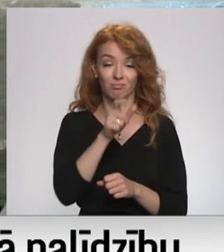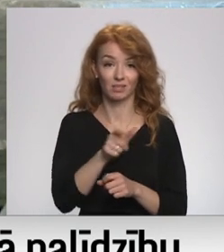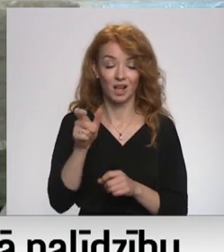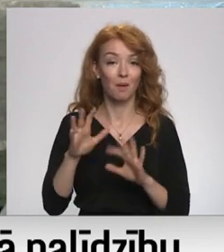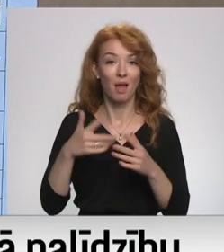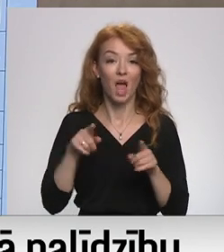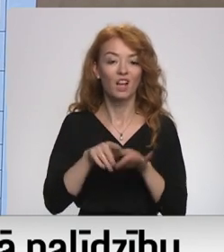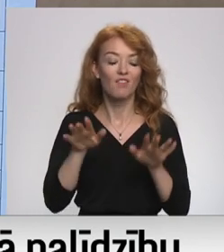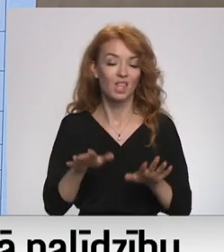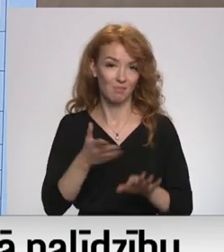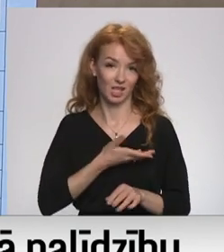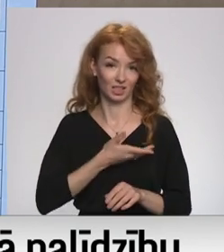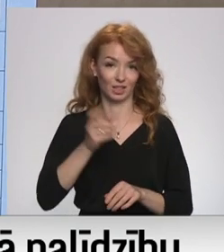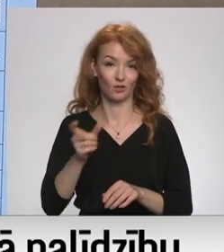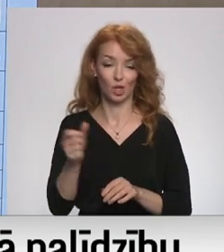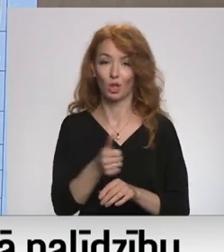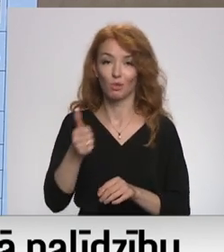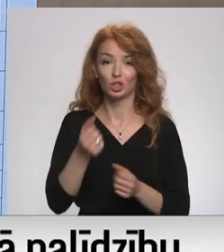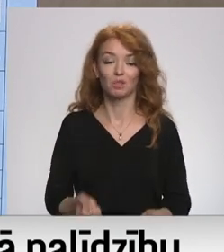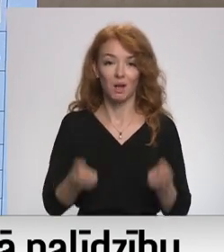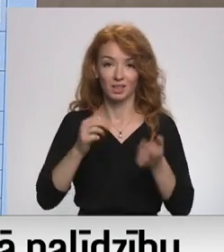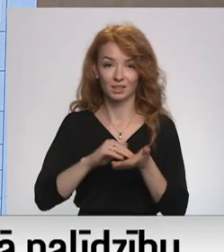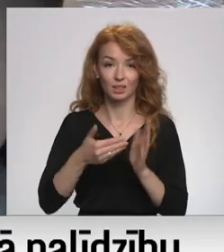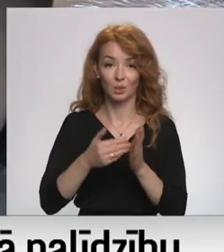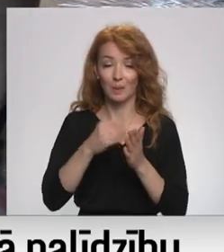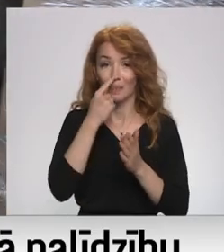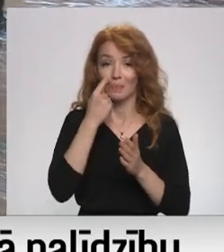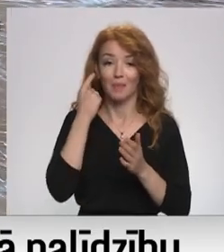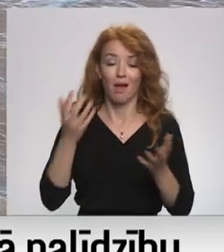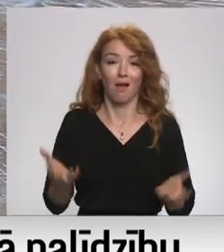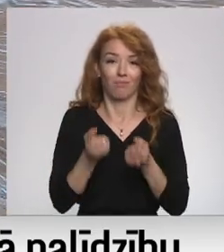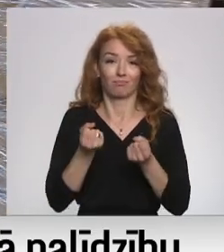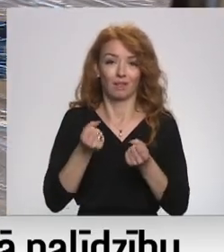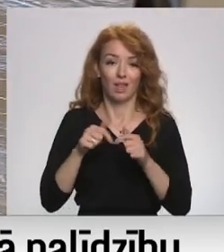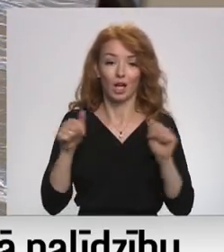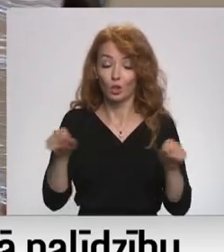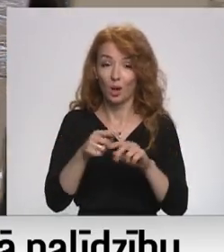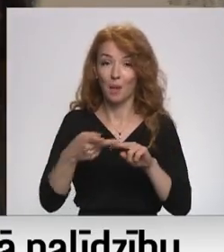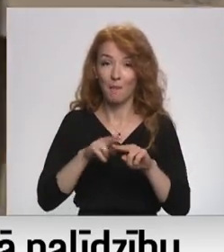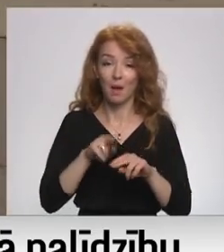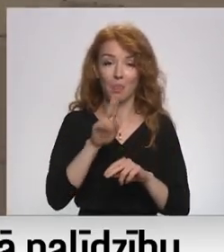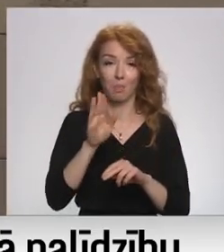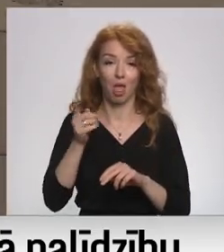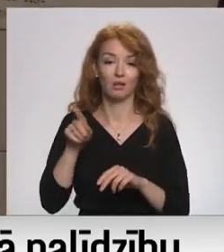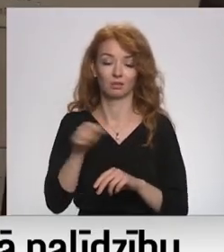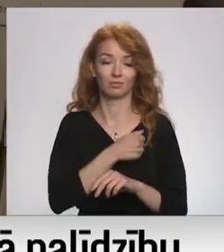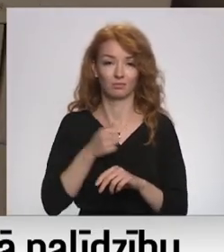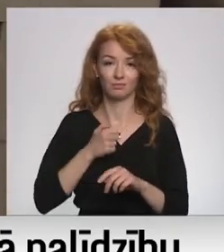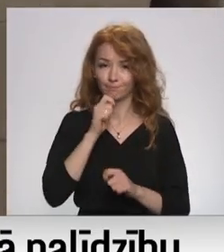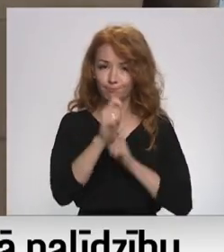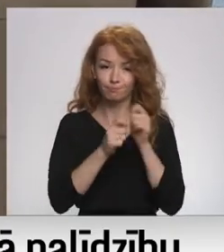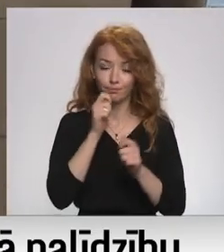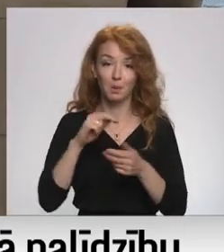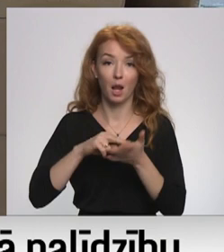arī civiliedzīvotājiem. Īpaši smaga situācija esot tikko atgūtajās teritorijās, tādēļ bruņoto spēku sarūpēto ziedojumu